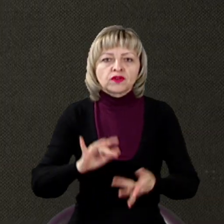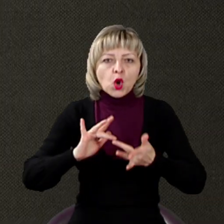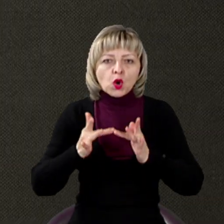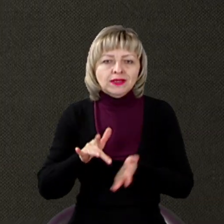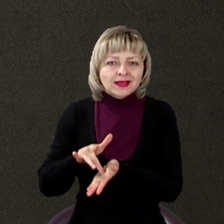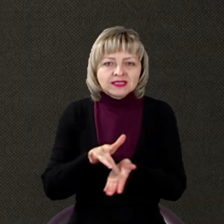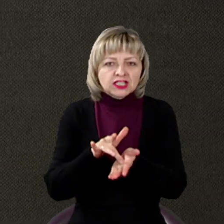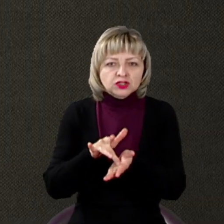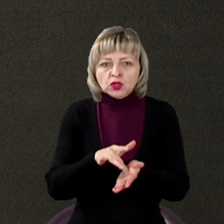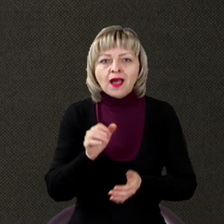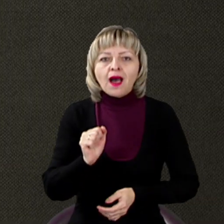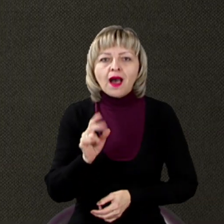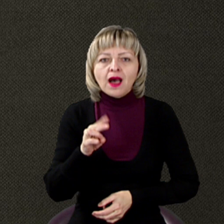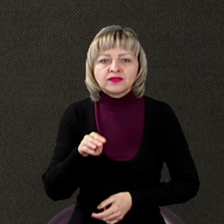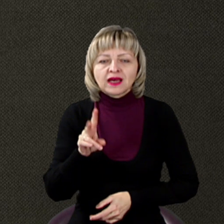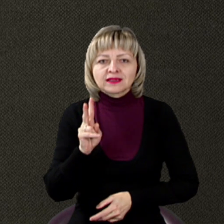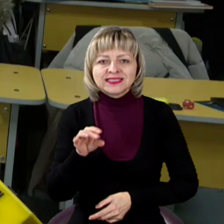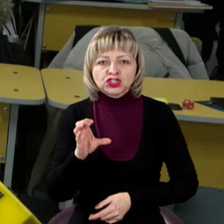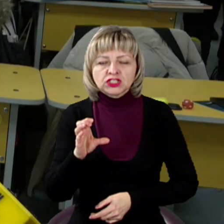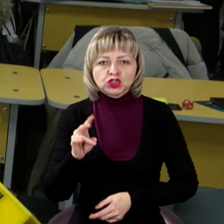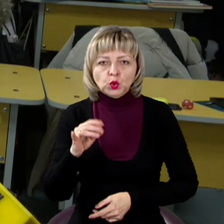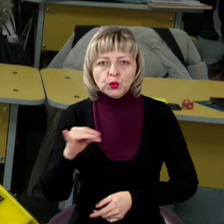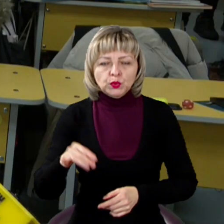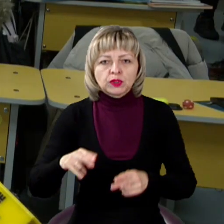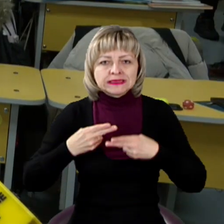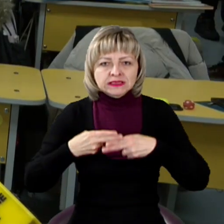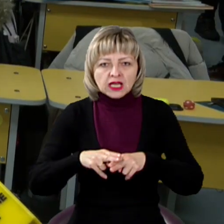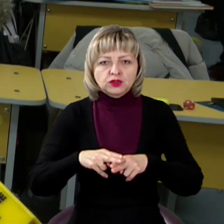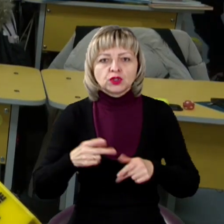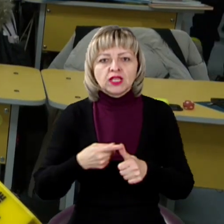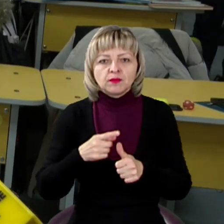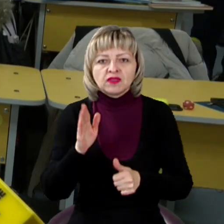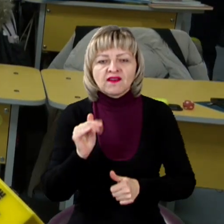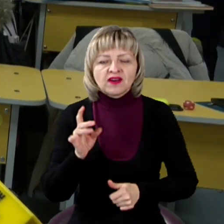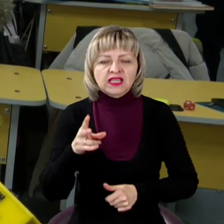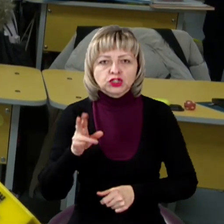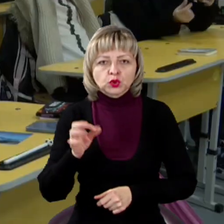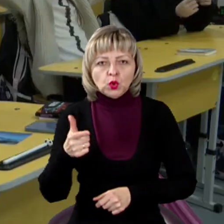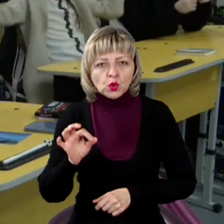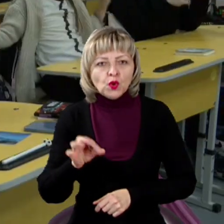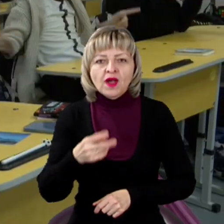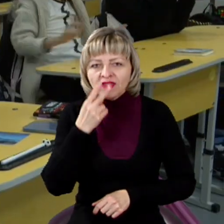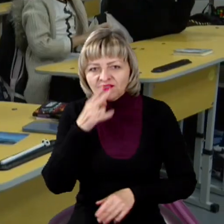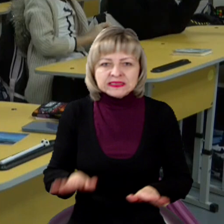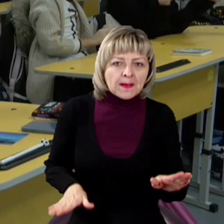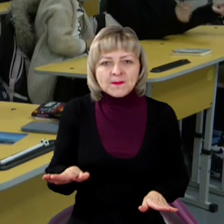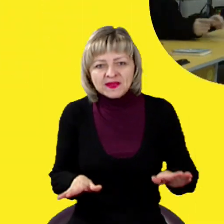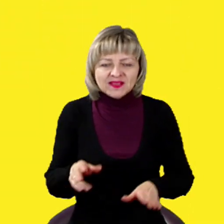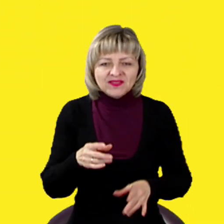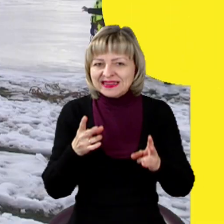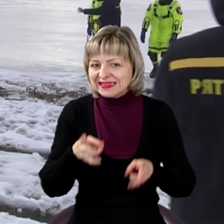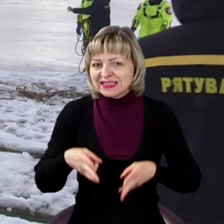онлайн-екскурсія антарктичною станцією «Академік Вернацький». Мені сподобалось, коли вони показували пінгвінів, вони так мило ходили.